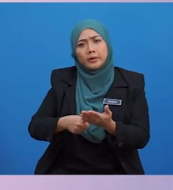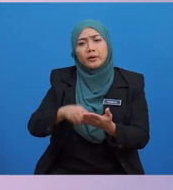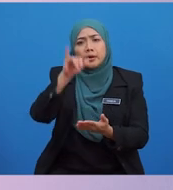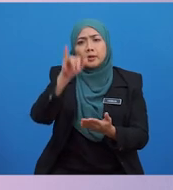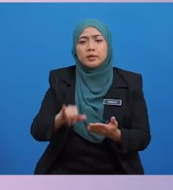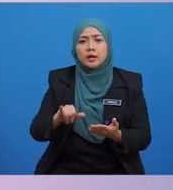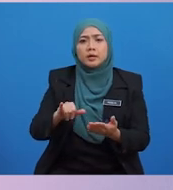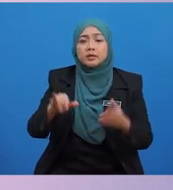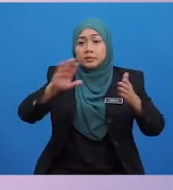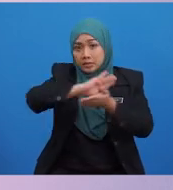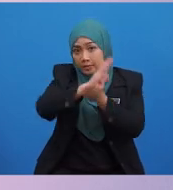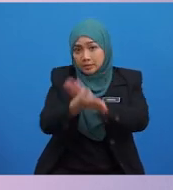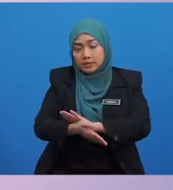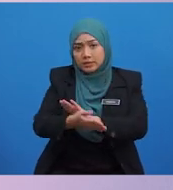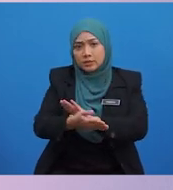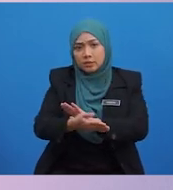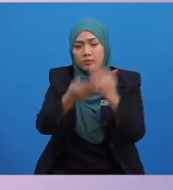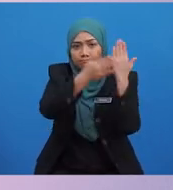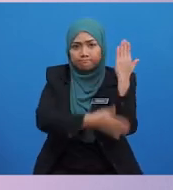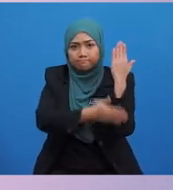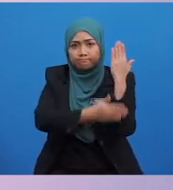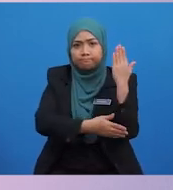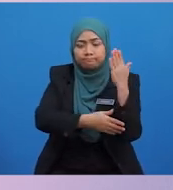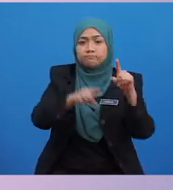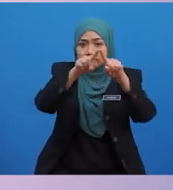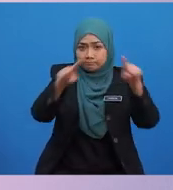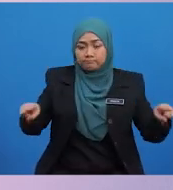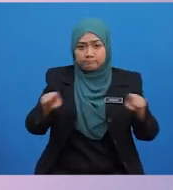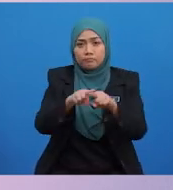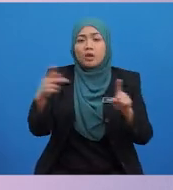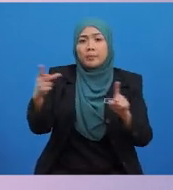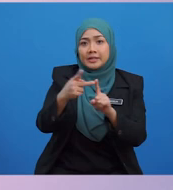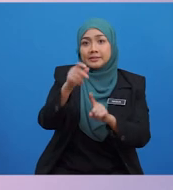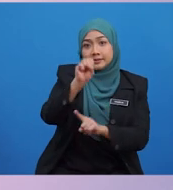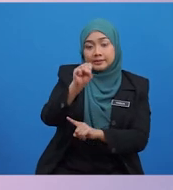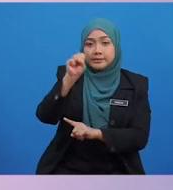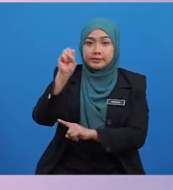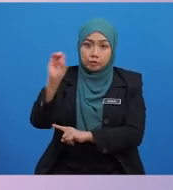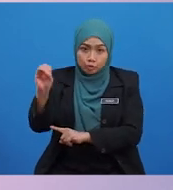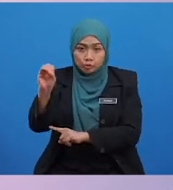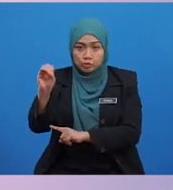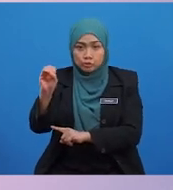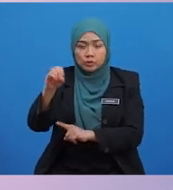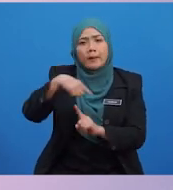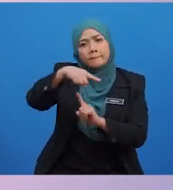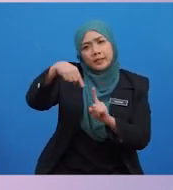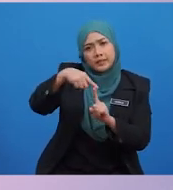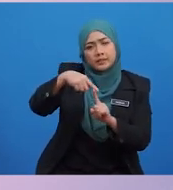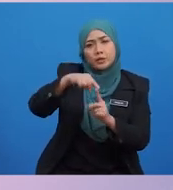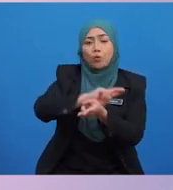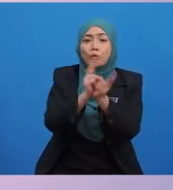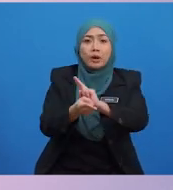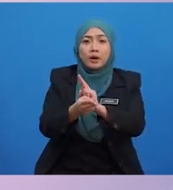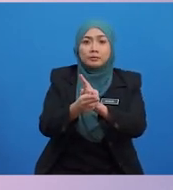nisbah setiap sisi segitiga tersebut kepada sinus sudut yang sepadan apabila Cikgu wasai